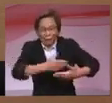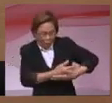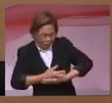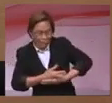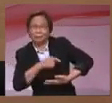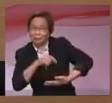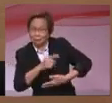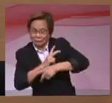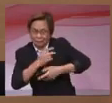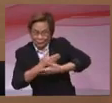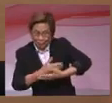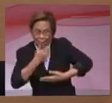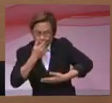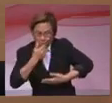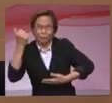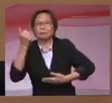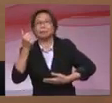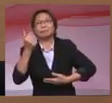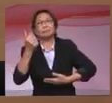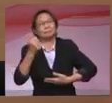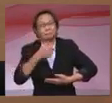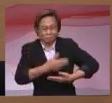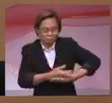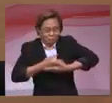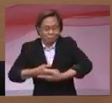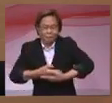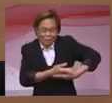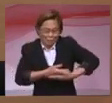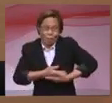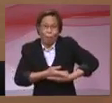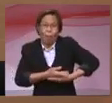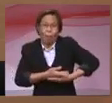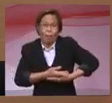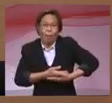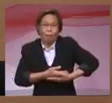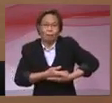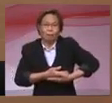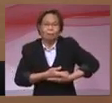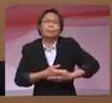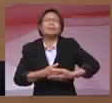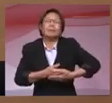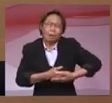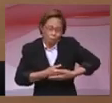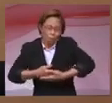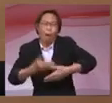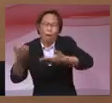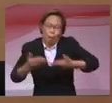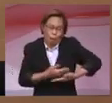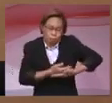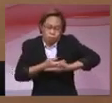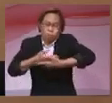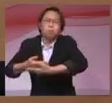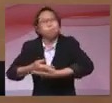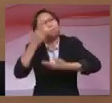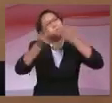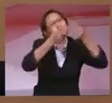kita, adalah lebih baik tidak dibawa anak-anak kecil di kawasan-kawasan awam kerana takut kepada